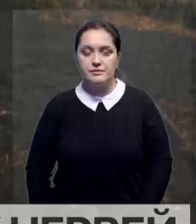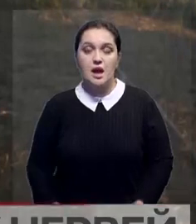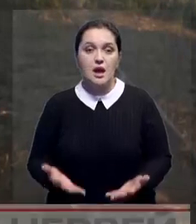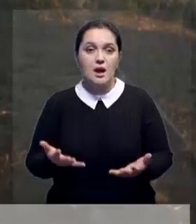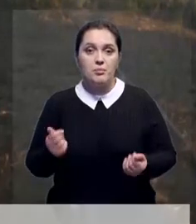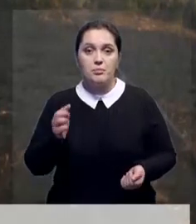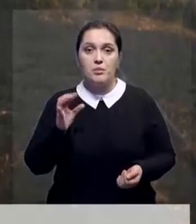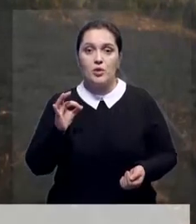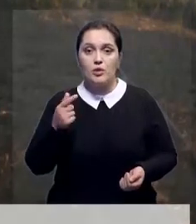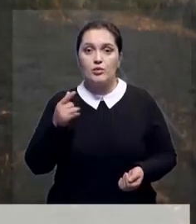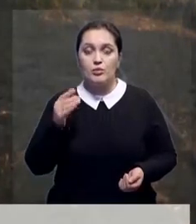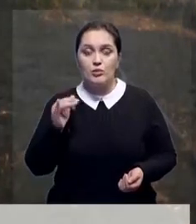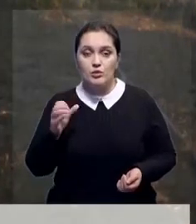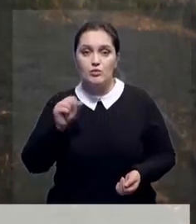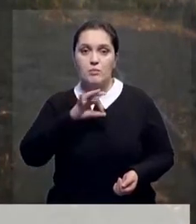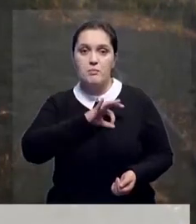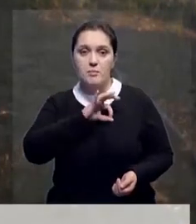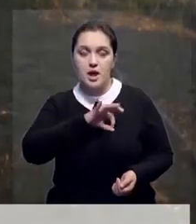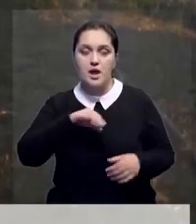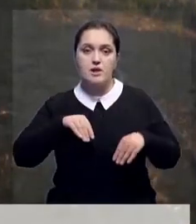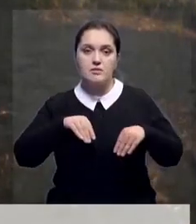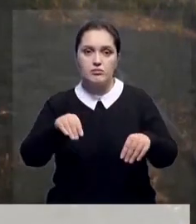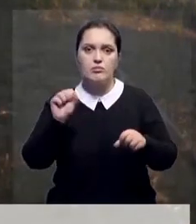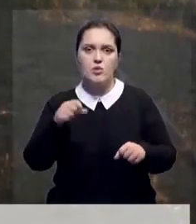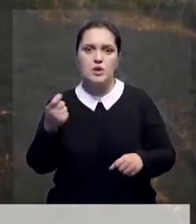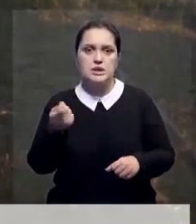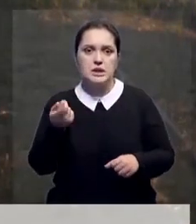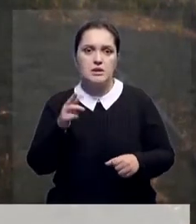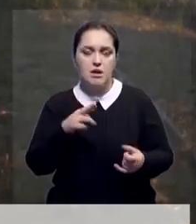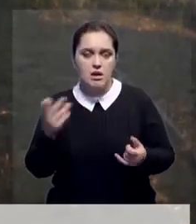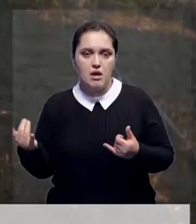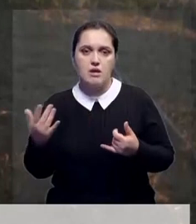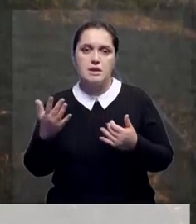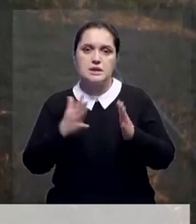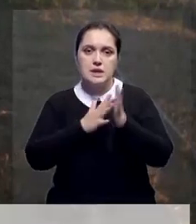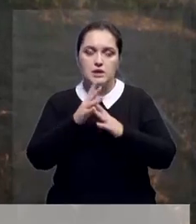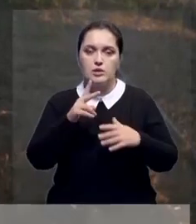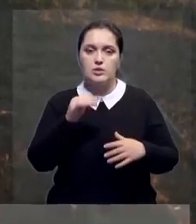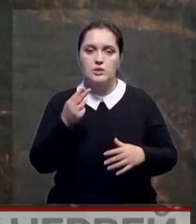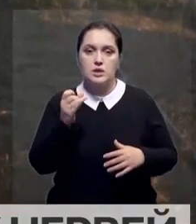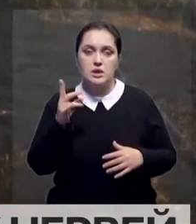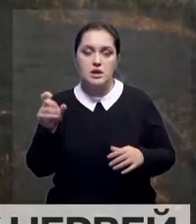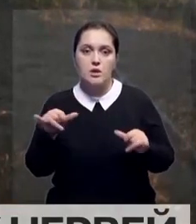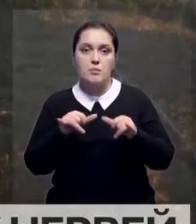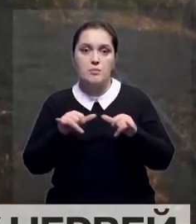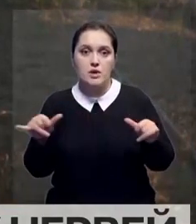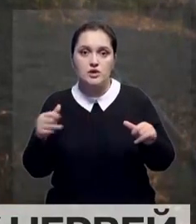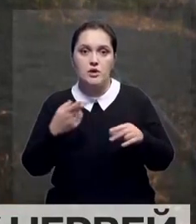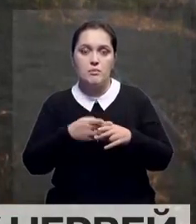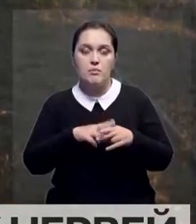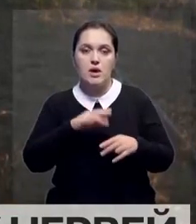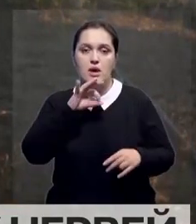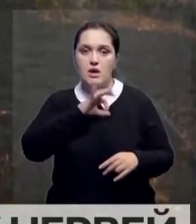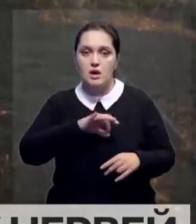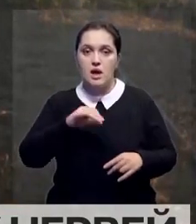Полученный биогумус можно применять не только в огороде, но и выращивать зерновые культуры, сено, люцерну. Такое удобрение в разы повышает плодородие почвы.